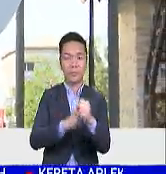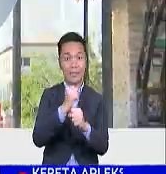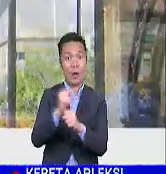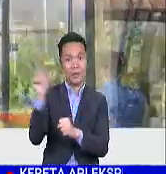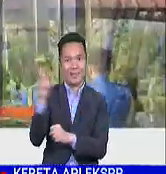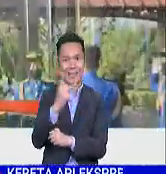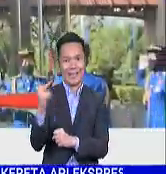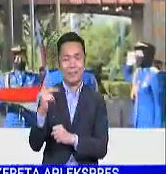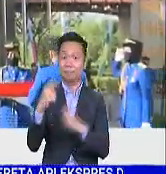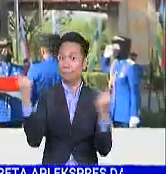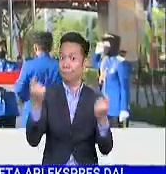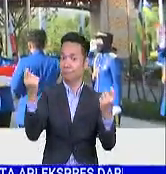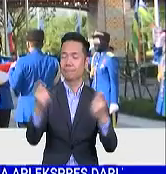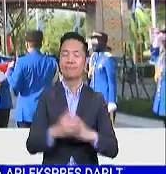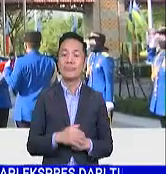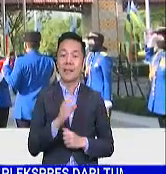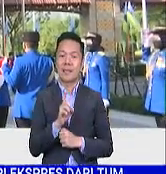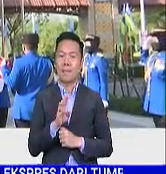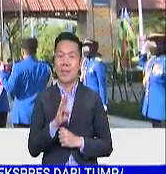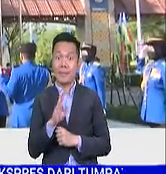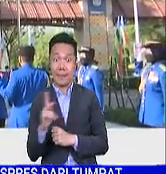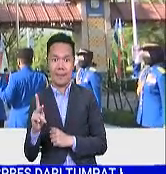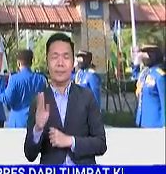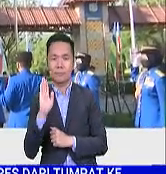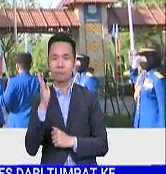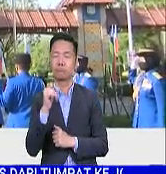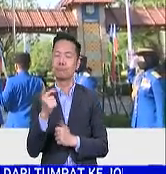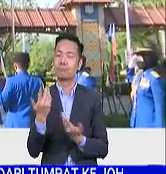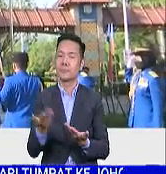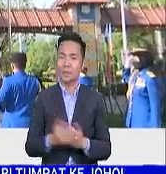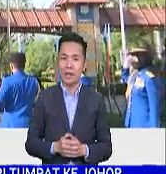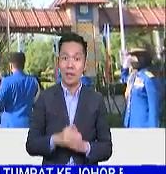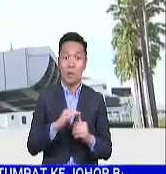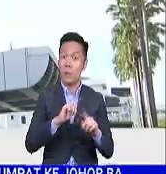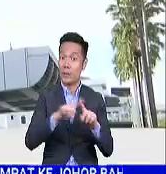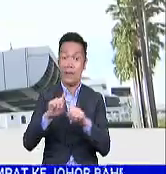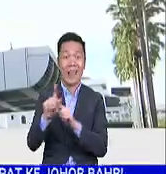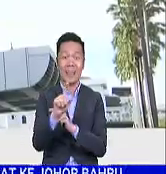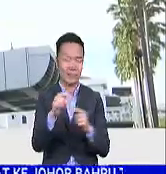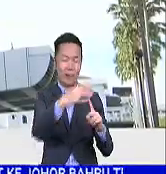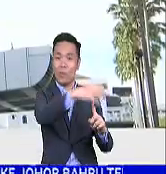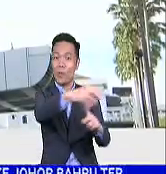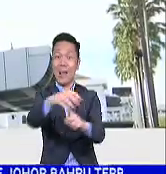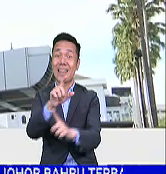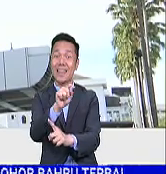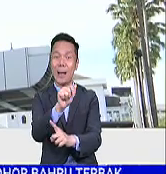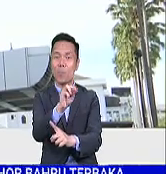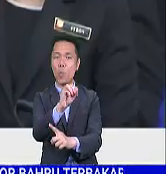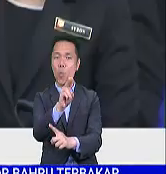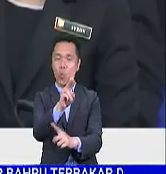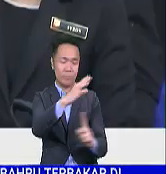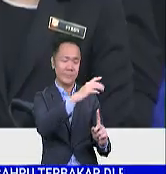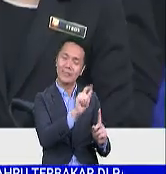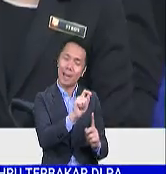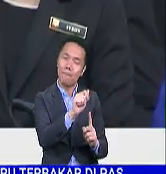Kota Kinabalu. Tahun ini juga, DBKK akan berusaha mewujudkan lebih banyak tamu lokal, mengaktifkan lesen penjajah bergerak